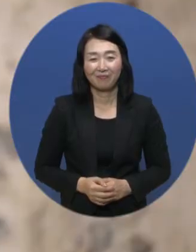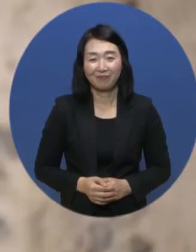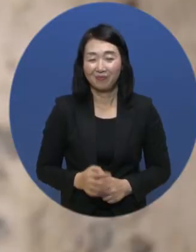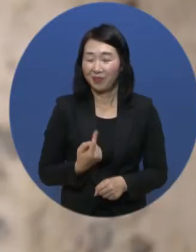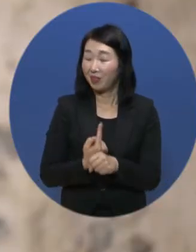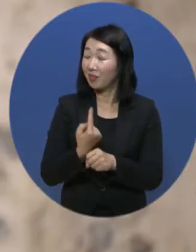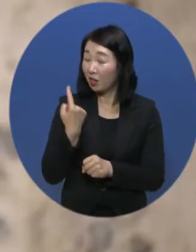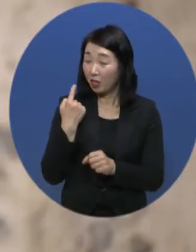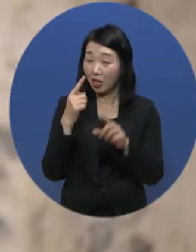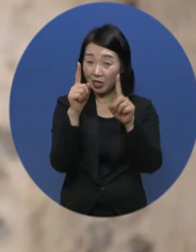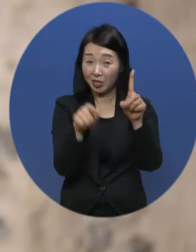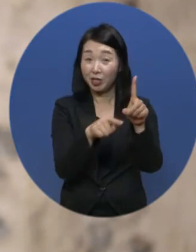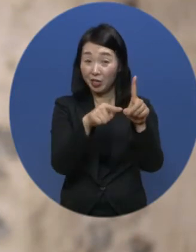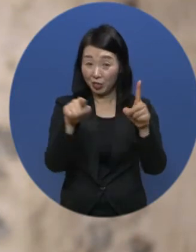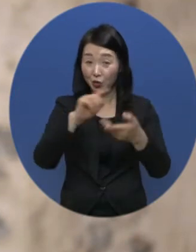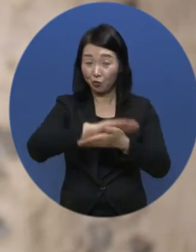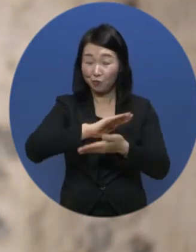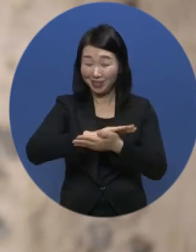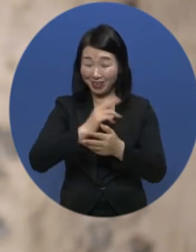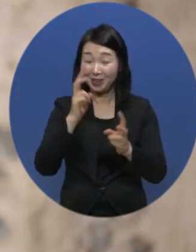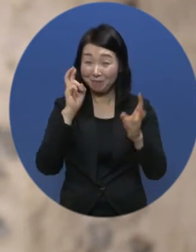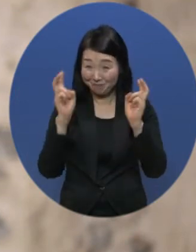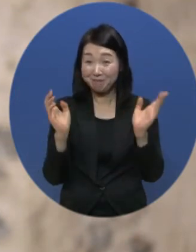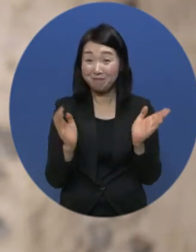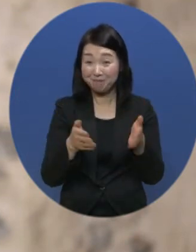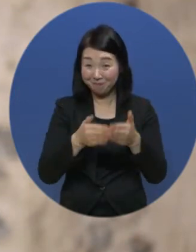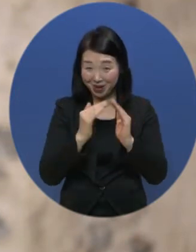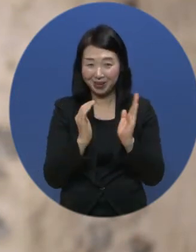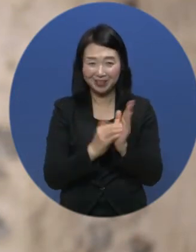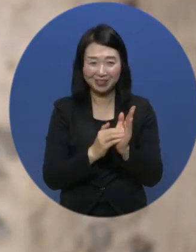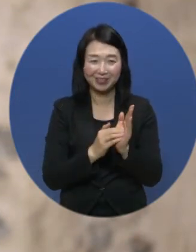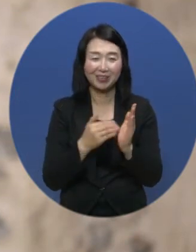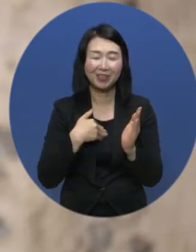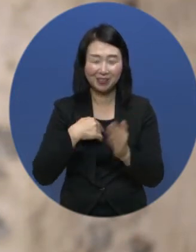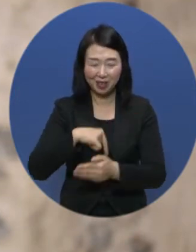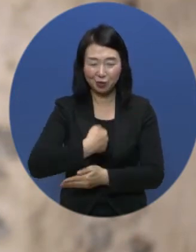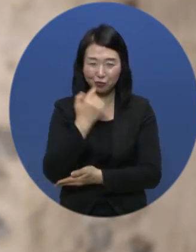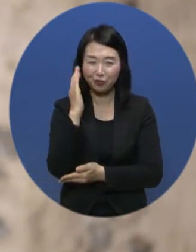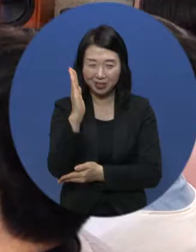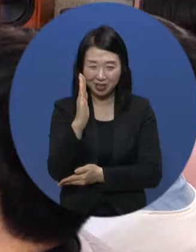작년에 1인 출판사를 창업하고 제 자서전을 전자책으로 냈습니다.